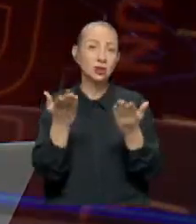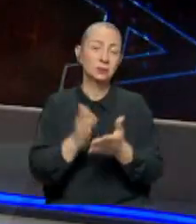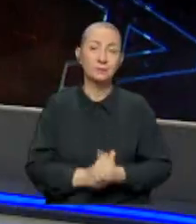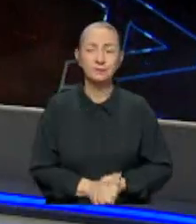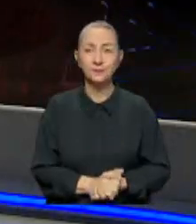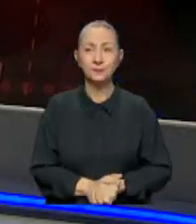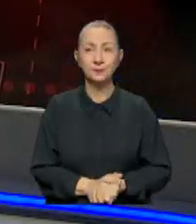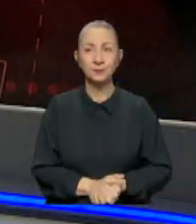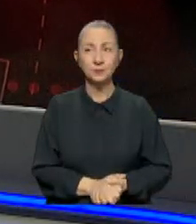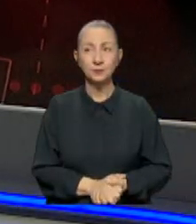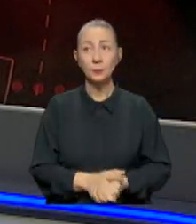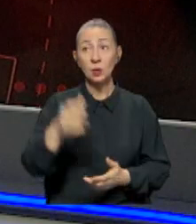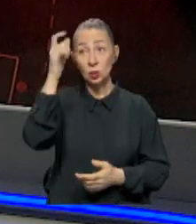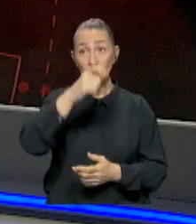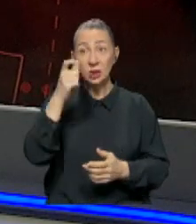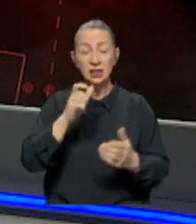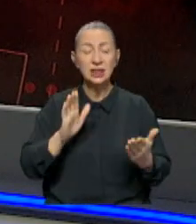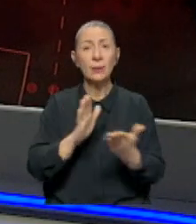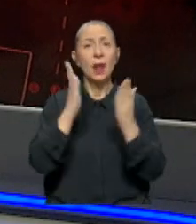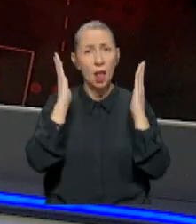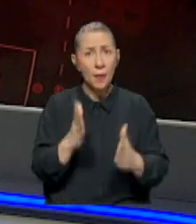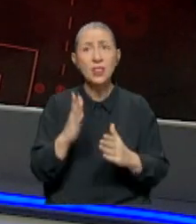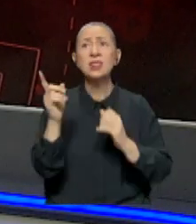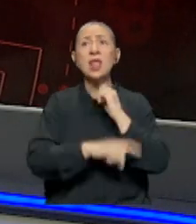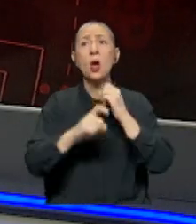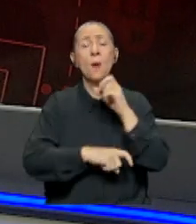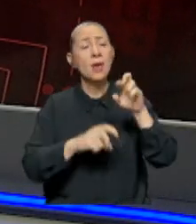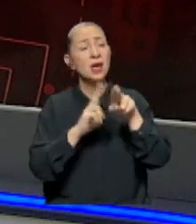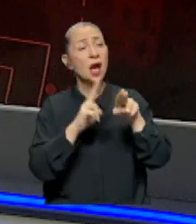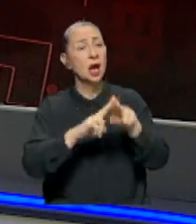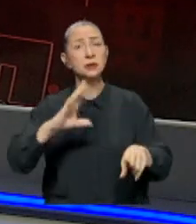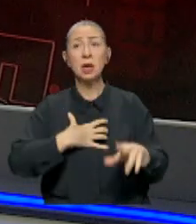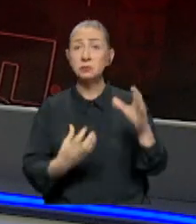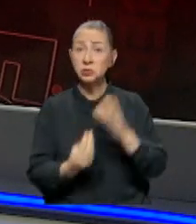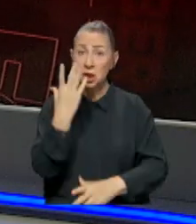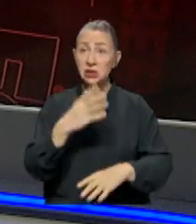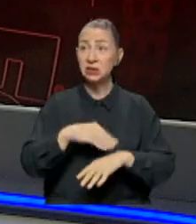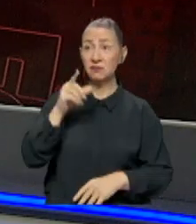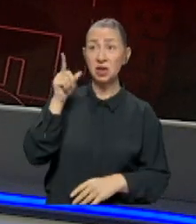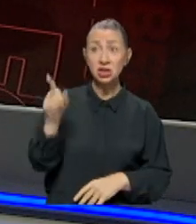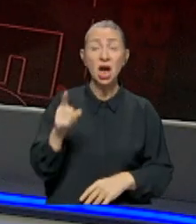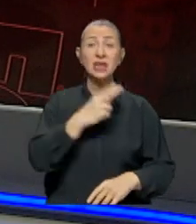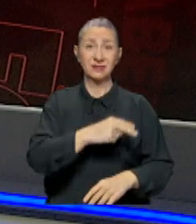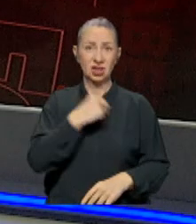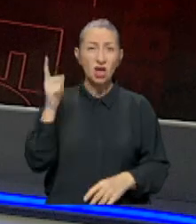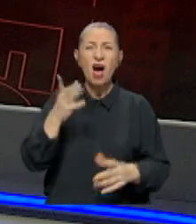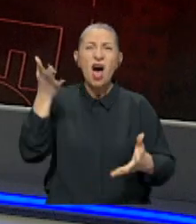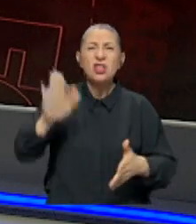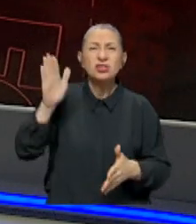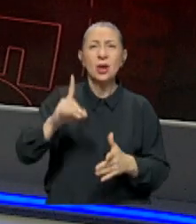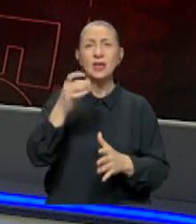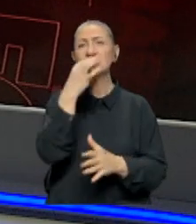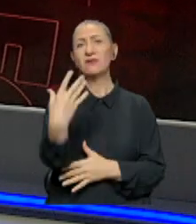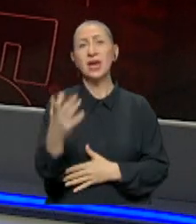bültene. Türkiye'nin tepkilerine rağmen terör örgütü PKK'ya sahip çıkan İsveç, alçak bir eyleme daha izin